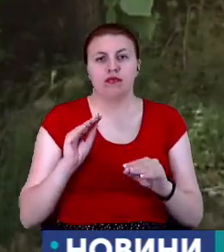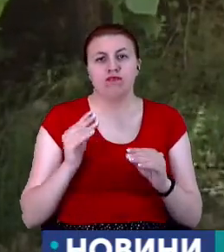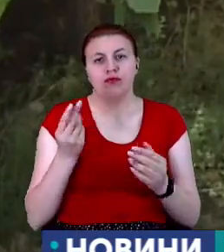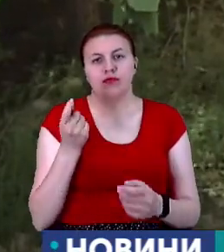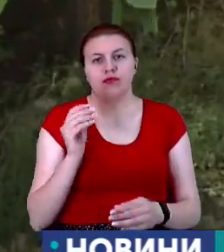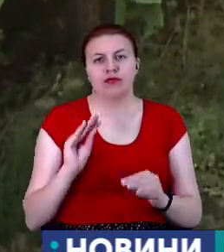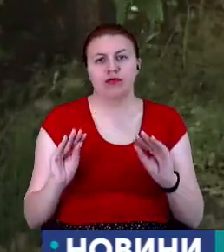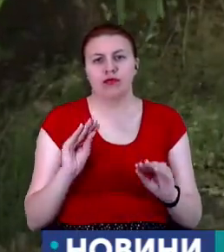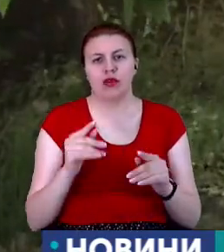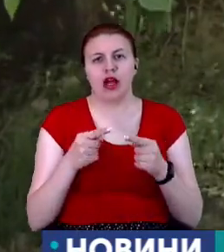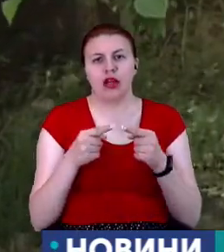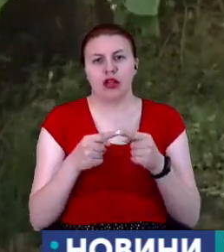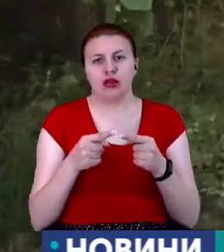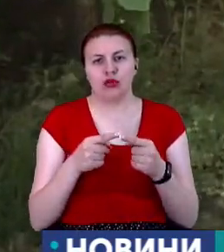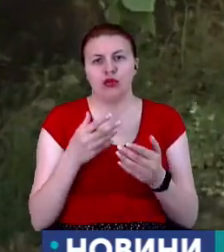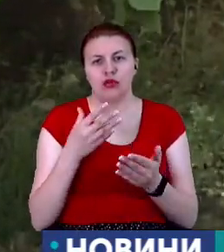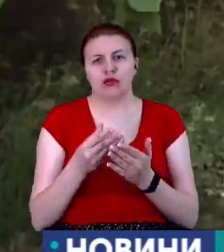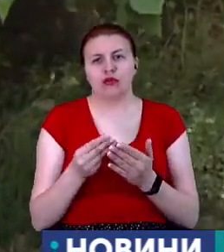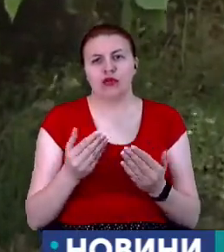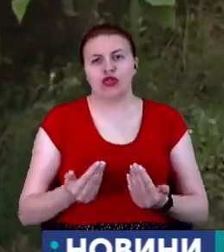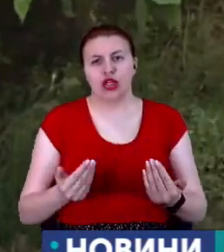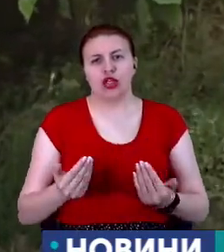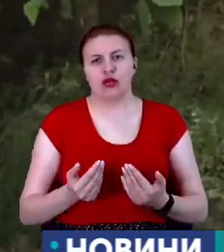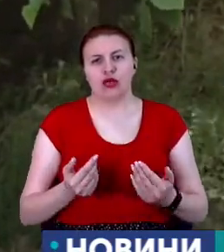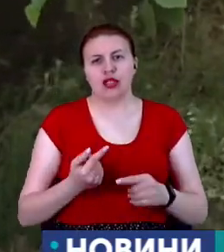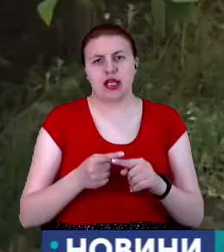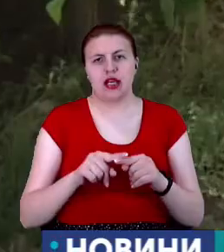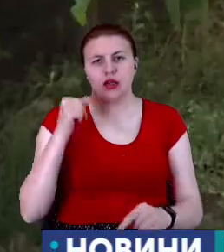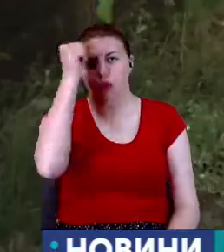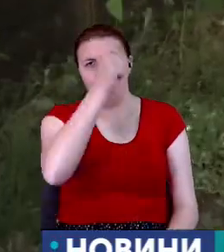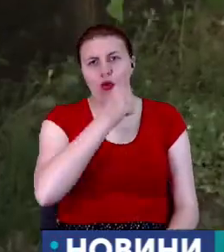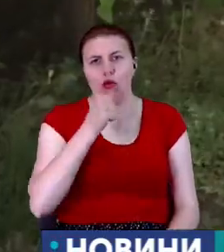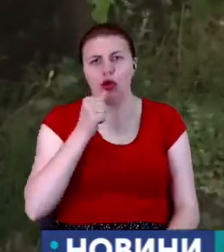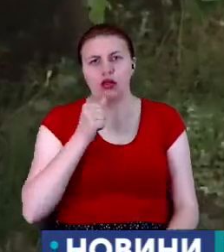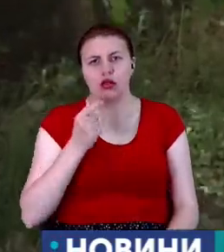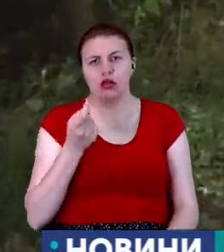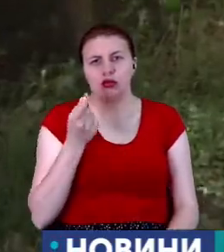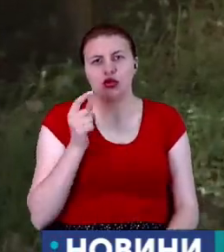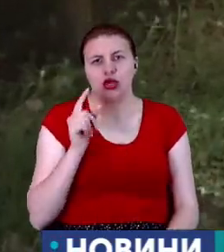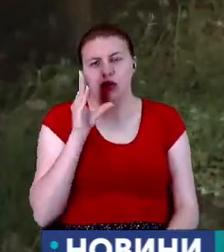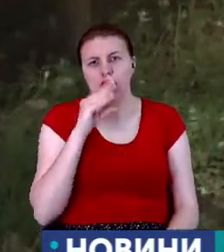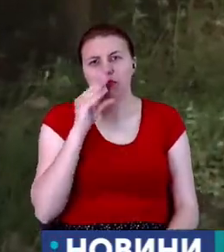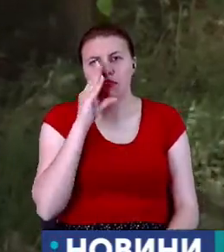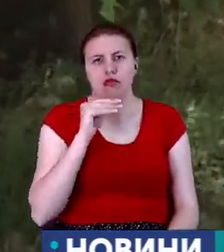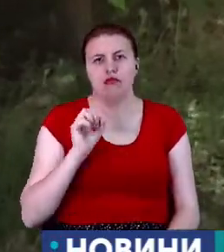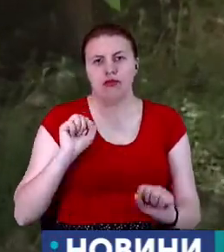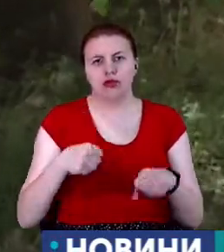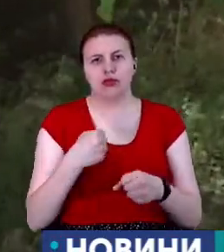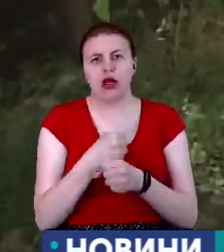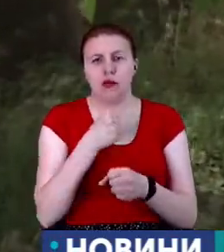Орендую сейчас свое жилье. За эти годы, конечно, обустроился как-то. То есть есть уже работа,